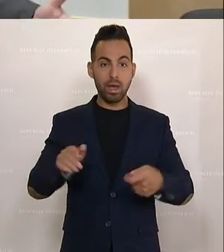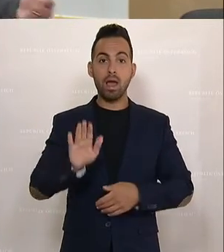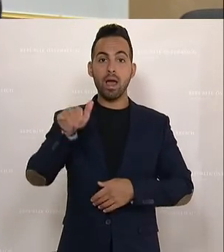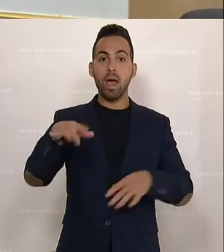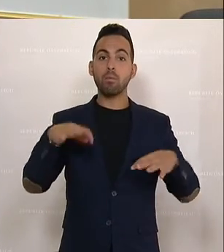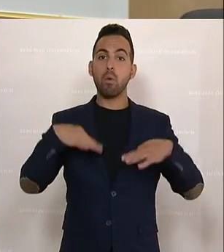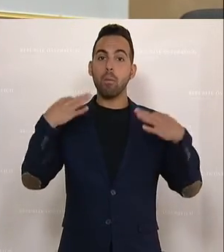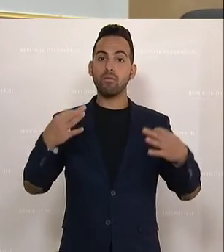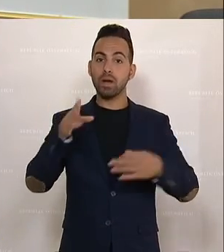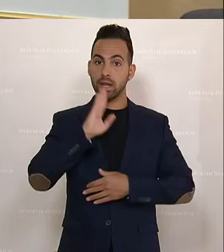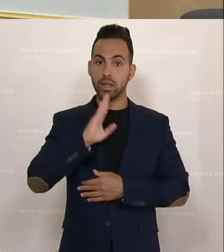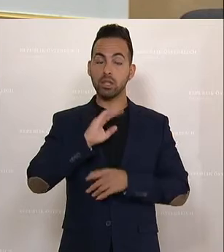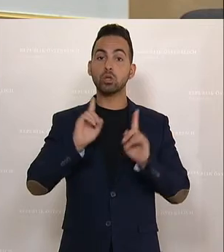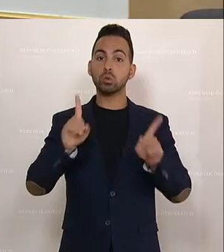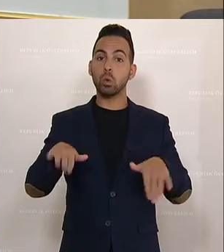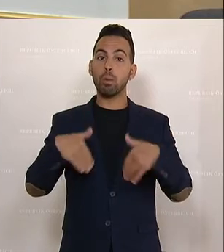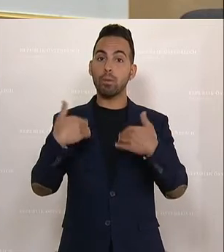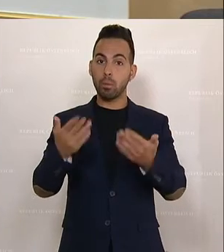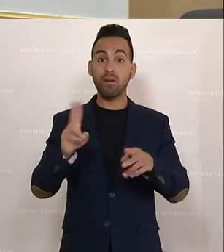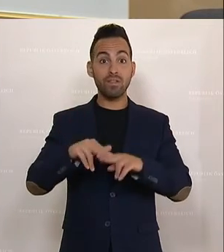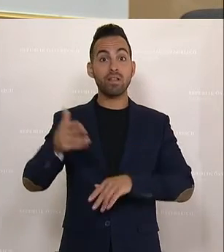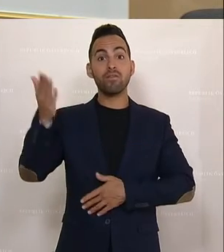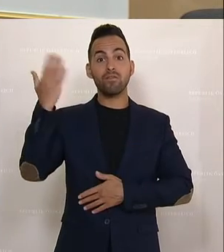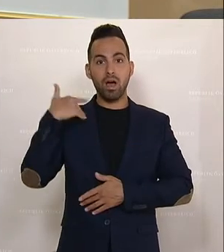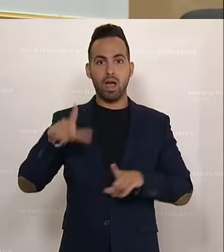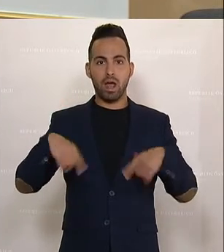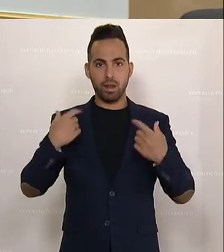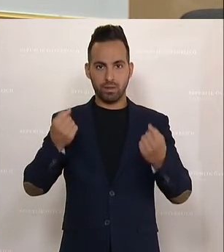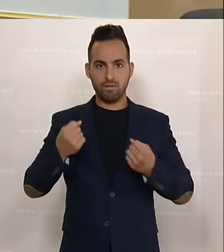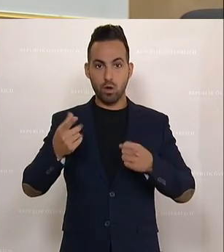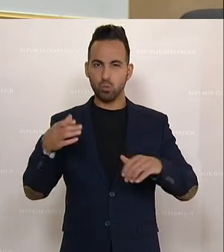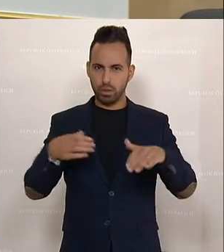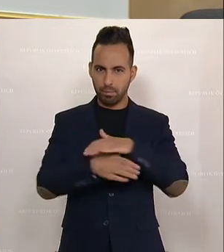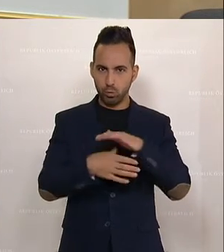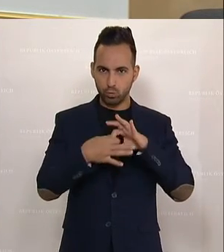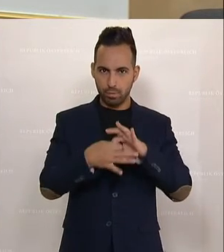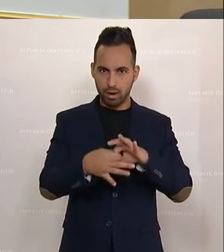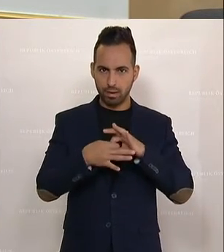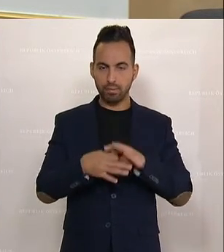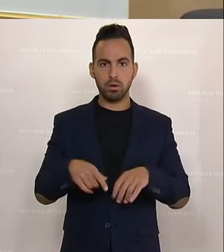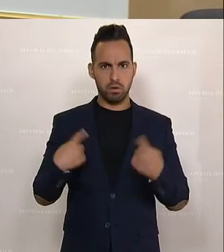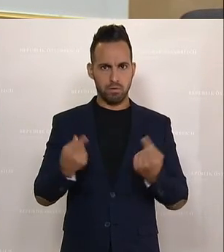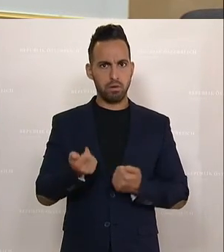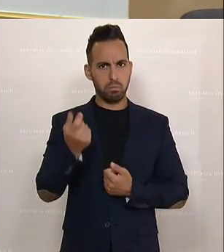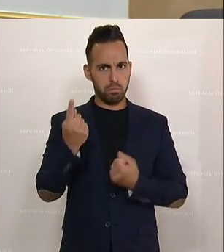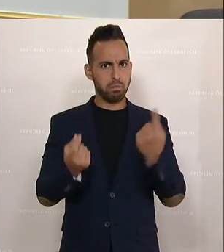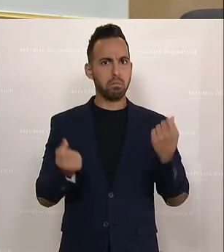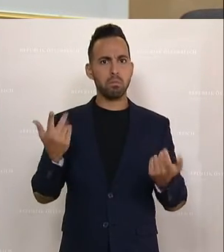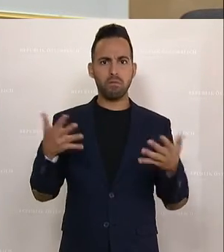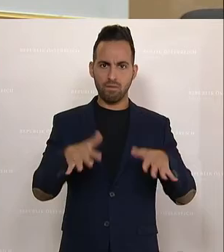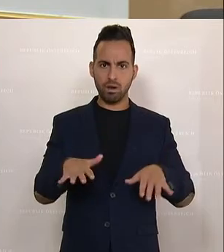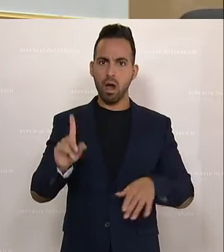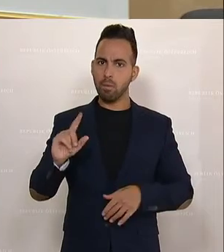Heimopferrente bekommen, wenn sie untergebracht waren und Gewalt erfahren haben. Wir haben mehrere Fälle entdeckt, bei denen